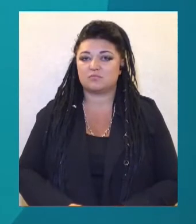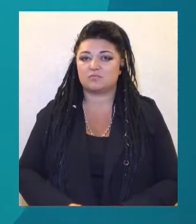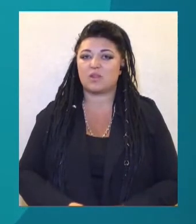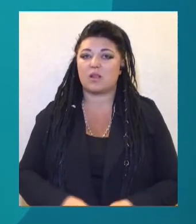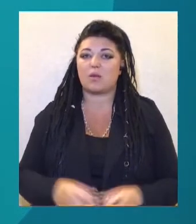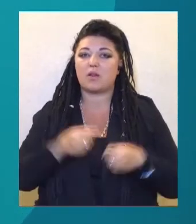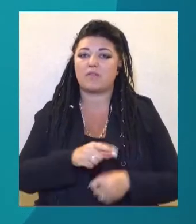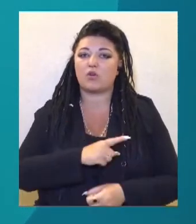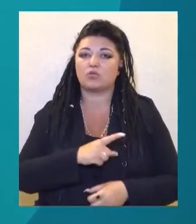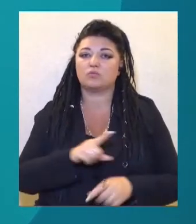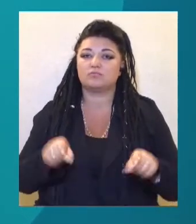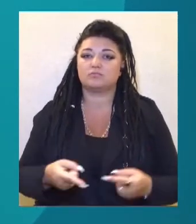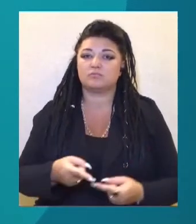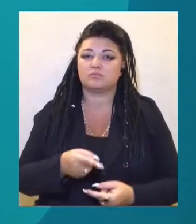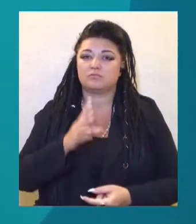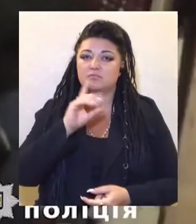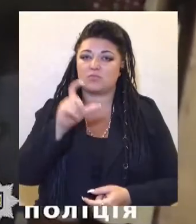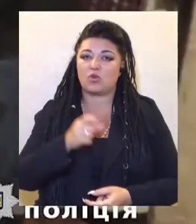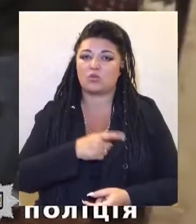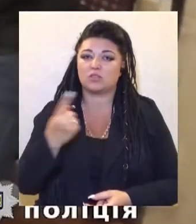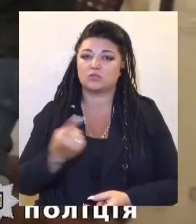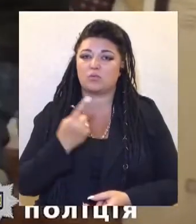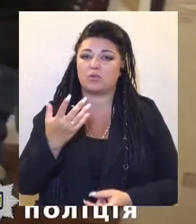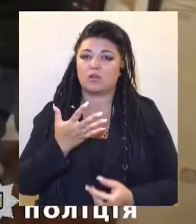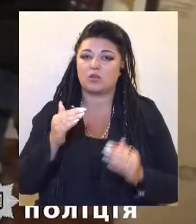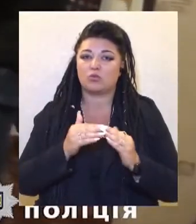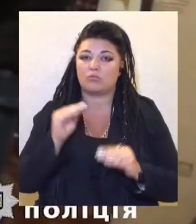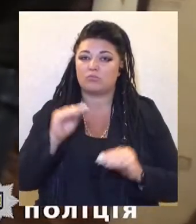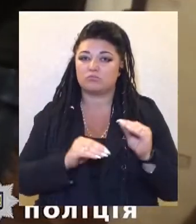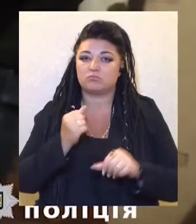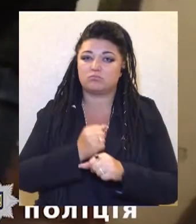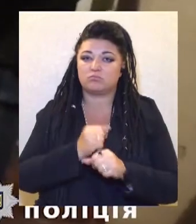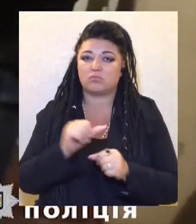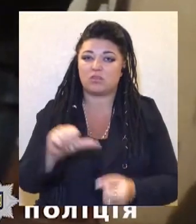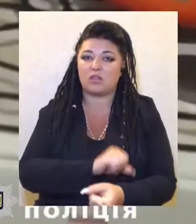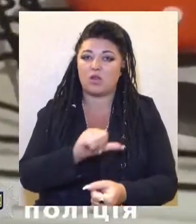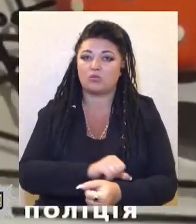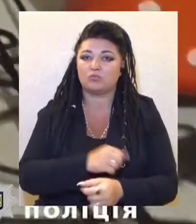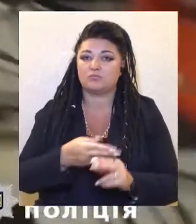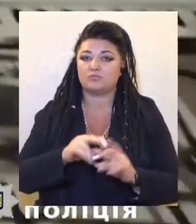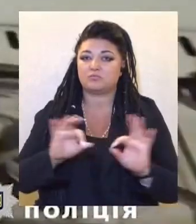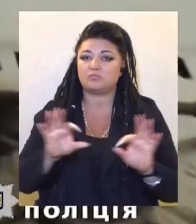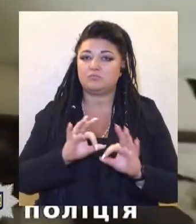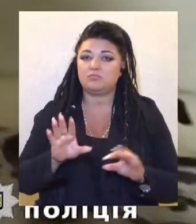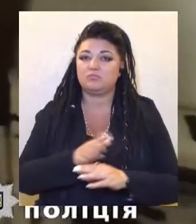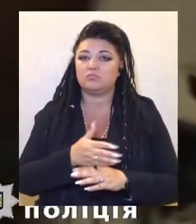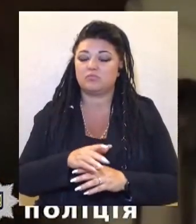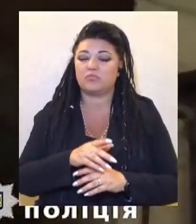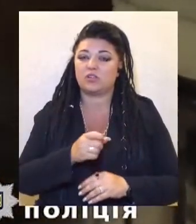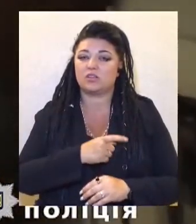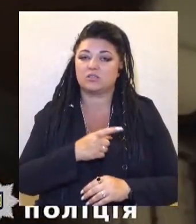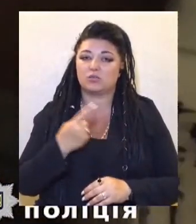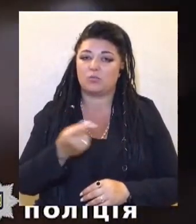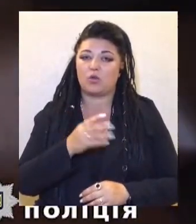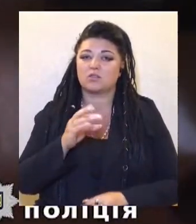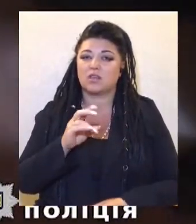Правоохоронці затримали мешканку Одеської області, яка вдома робила наркотики. Про це розповів начальник Подільського відділення Нацполіції в Одеській області Олександр